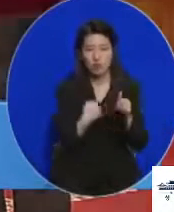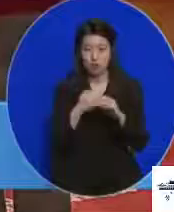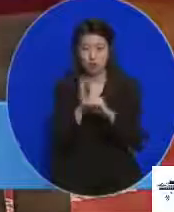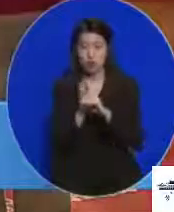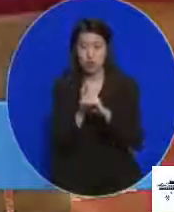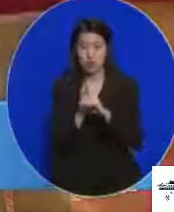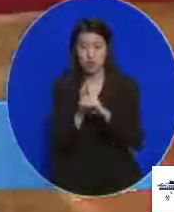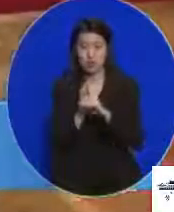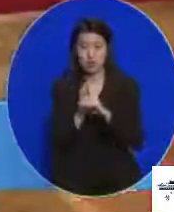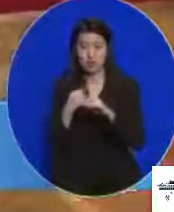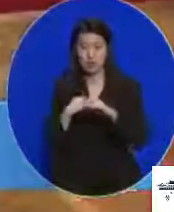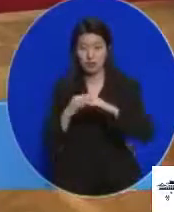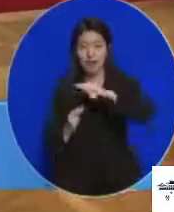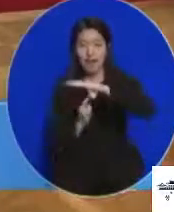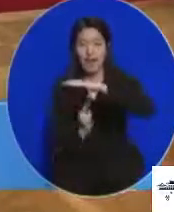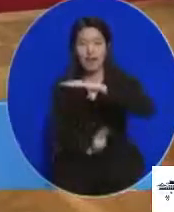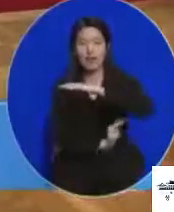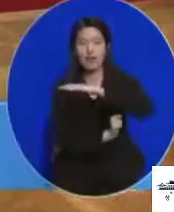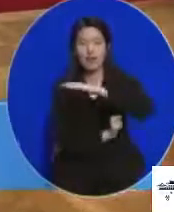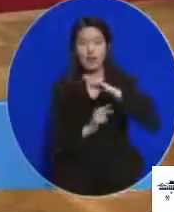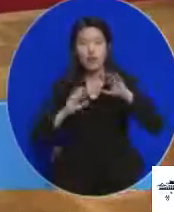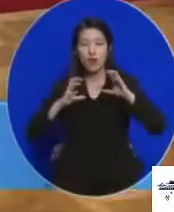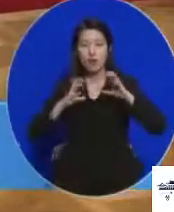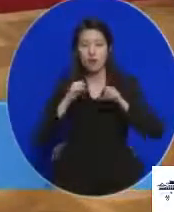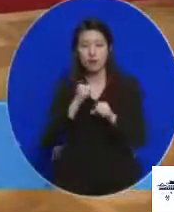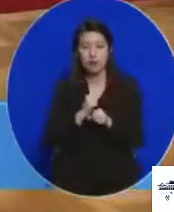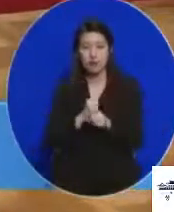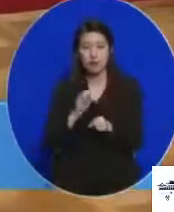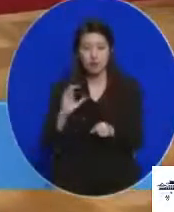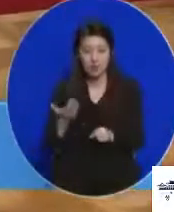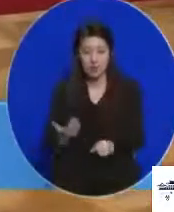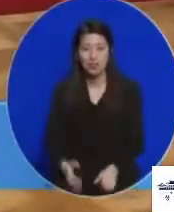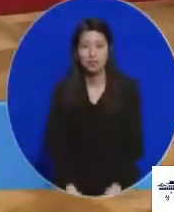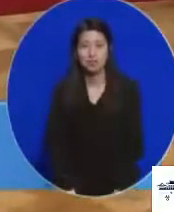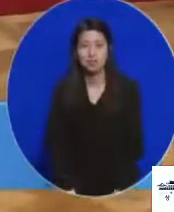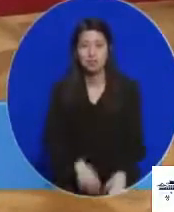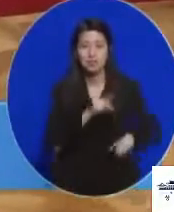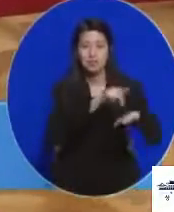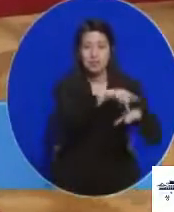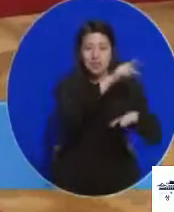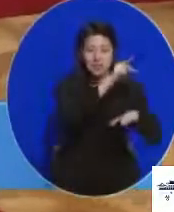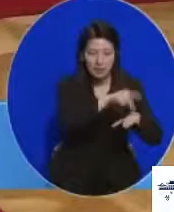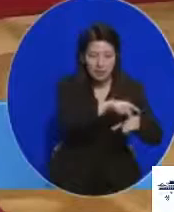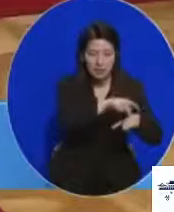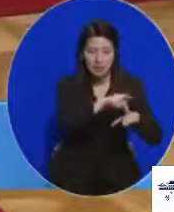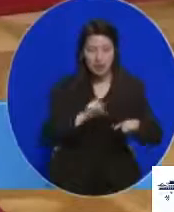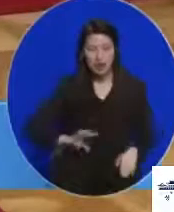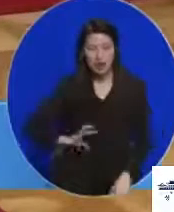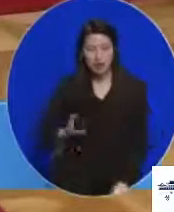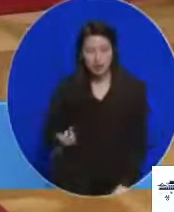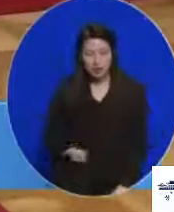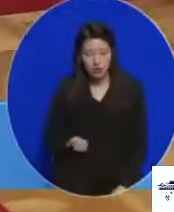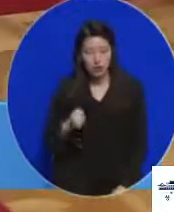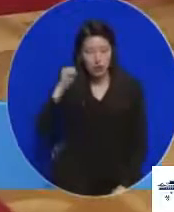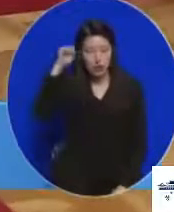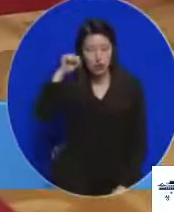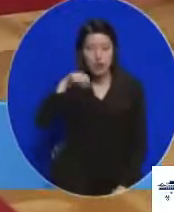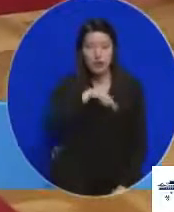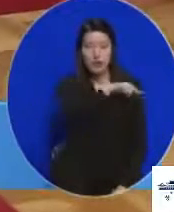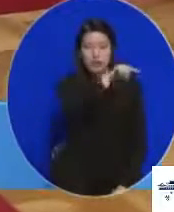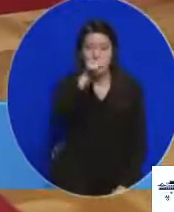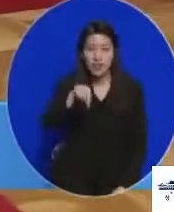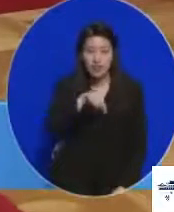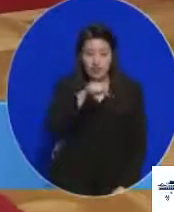r 색 한 인도네시아 세파에 이어 필리핀 캄보디아 우주 - 비슷한가 에